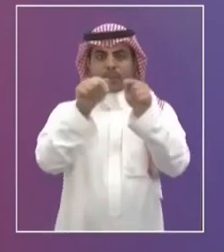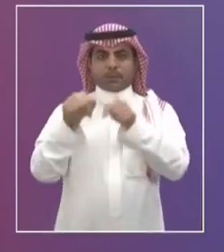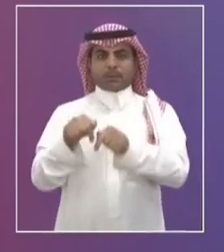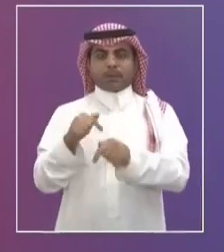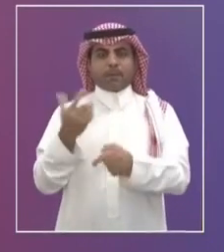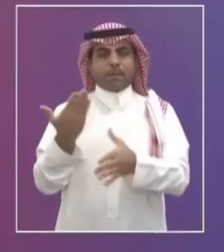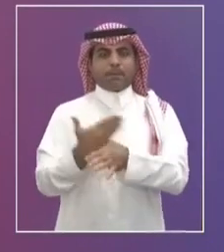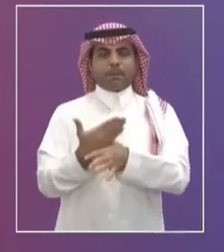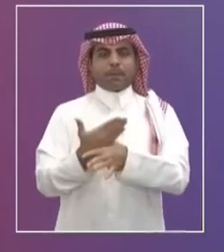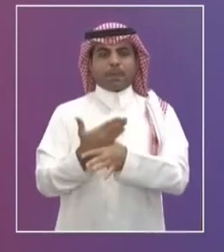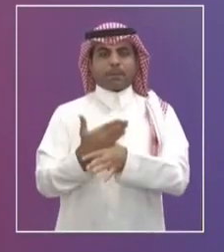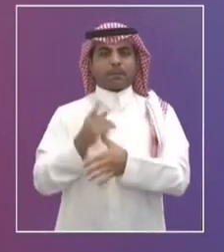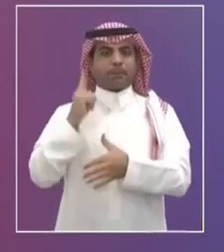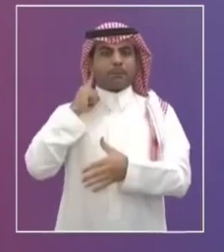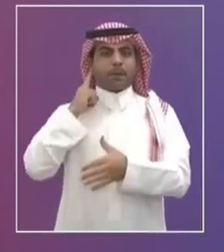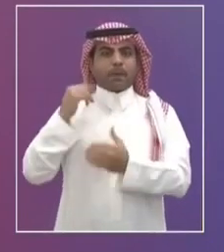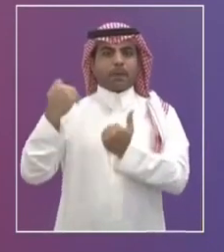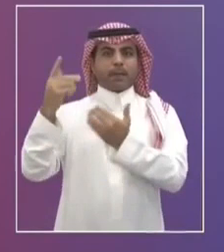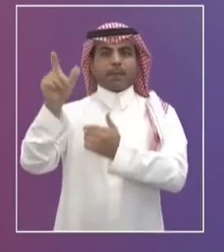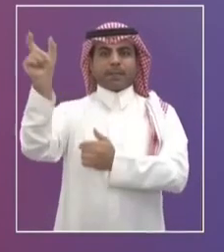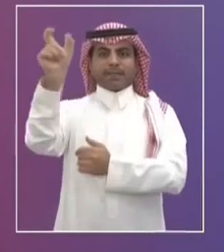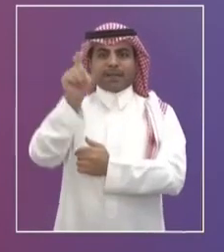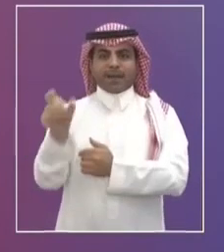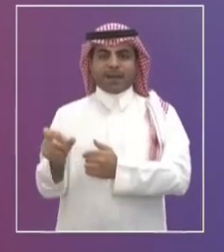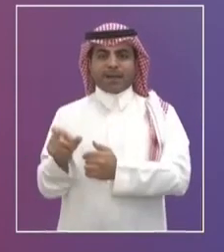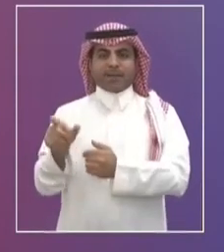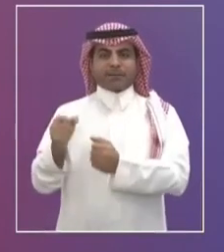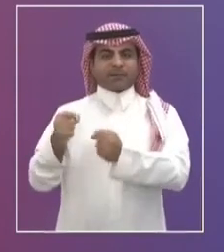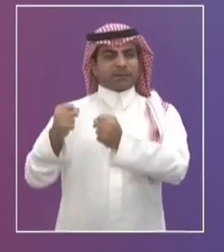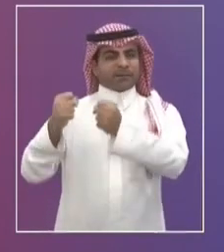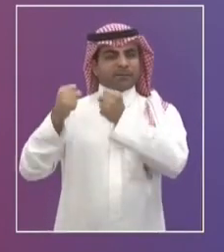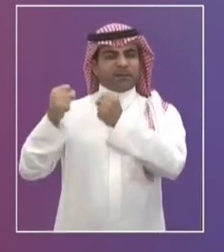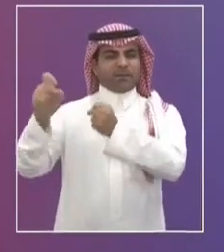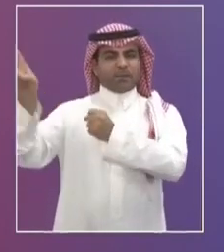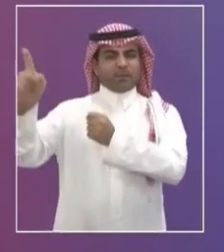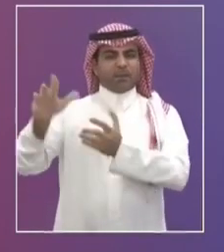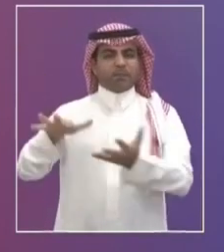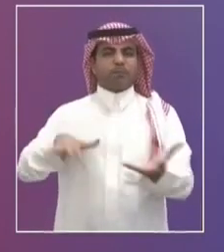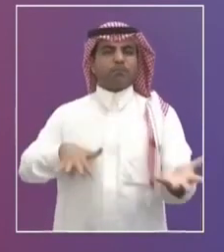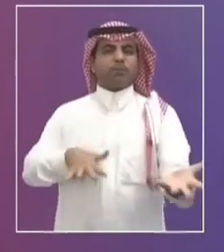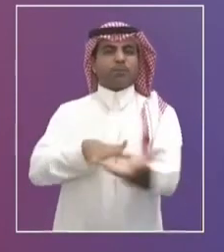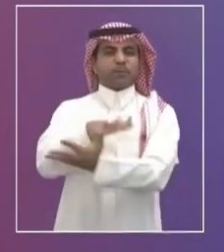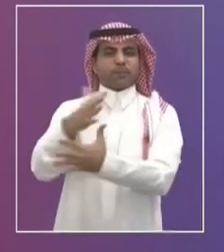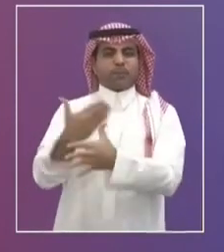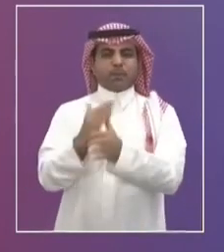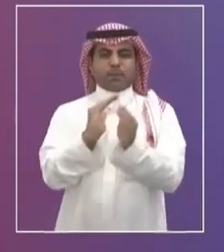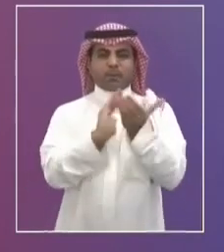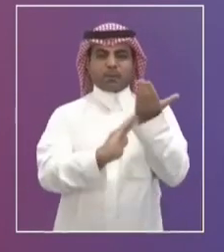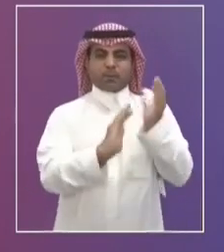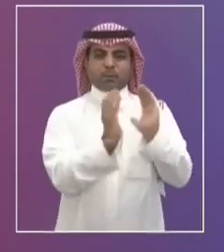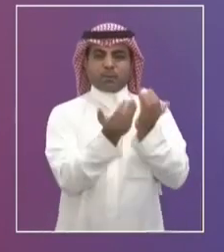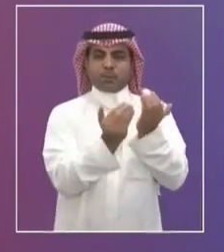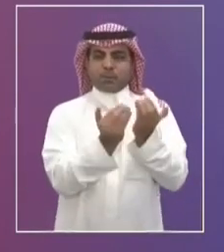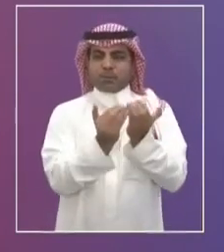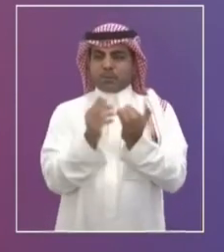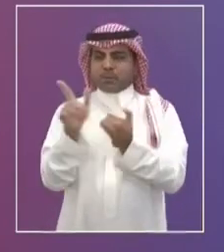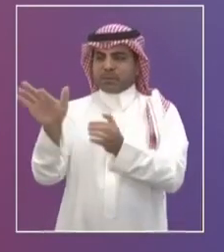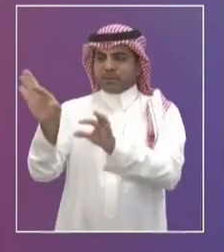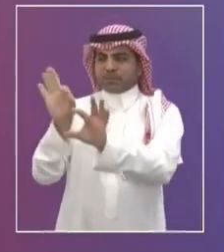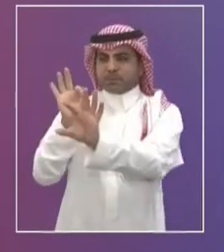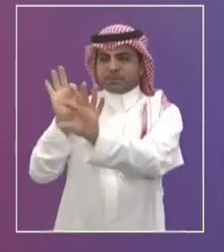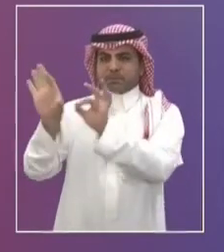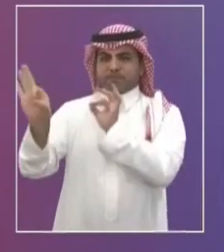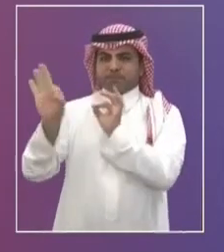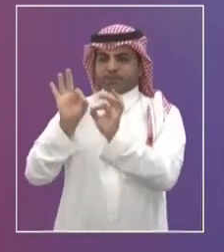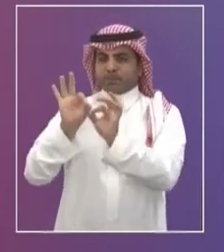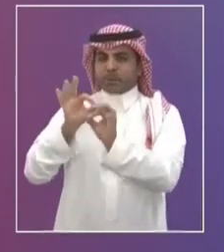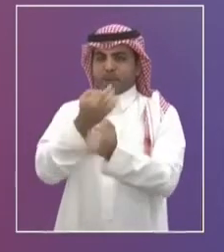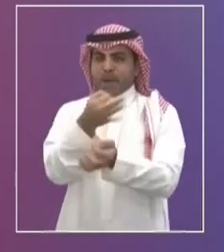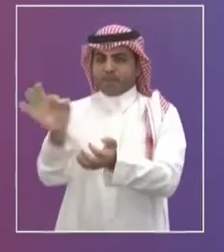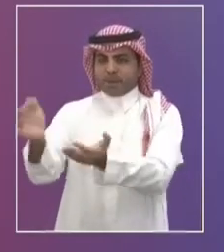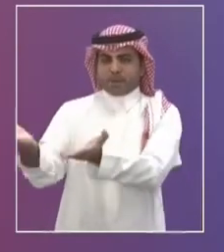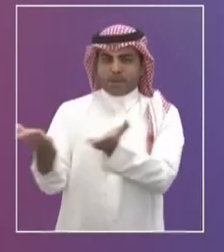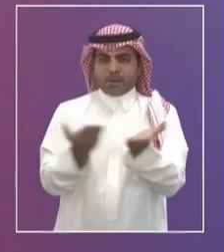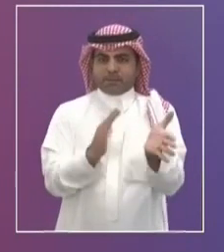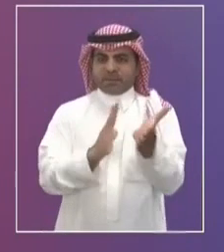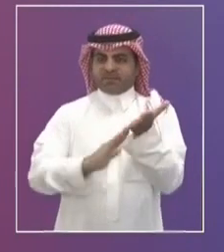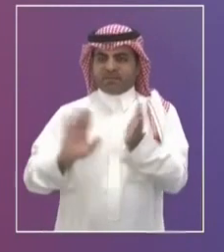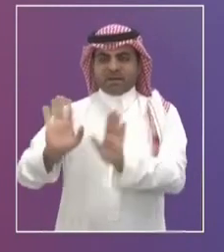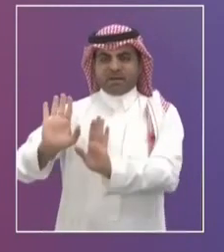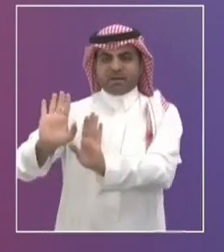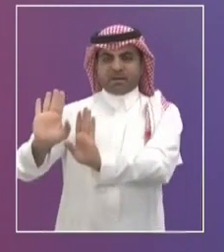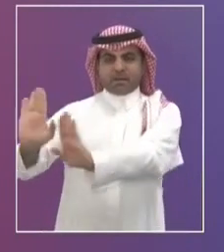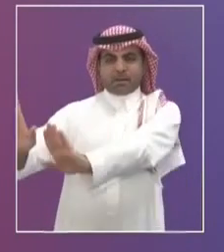ما وصلت إليه إيطاليا من قرارات مؤلمة تتعلق بمن يجب أن يتلقى منهم الرعاية المنقذة؟